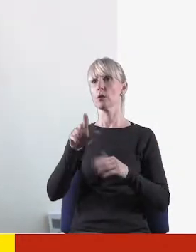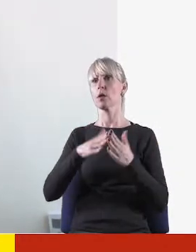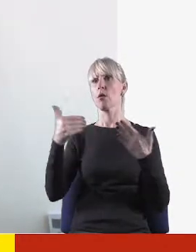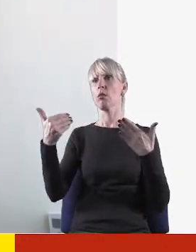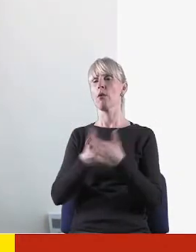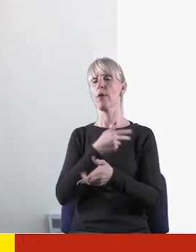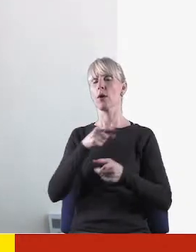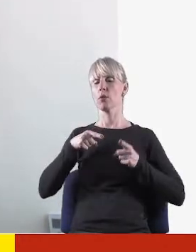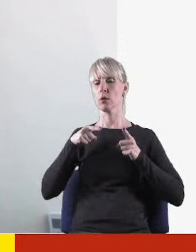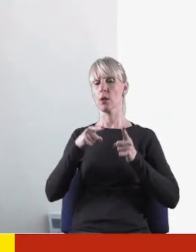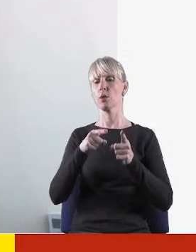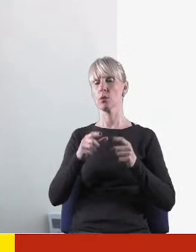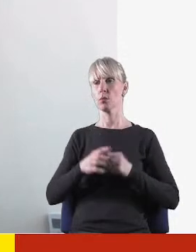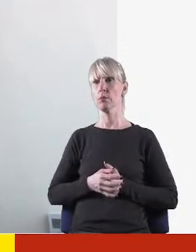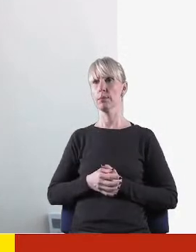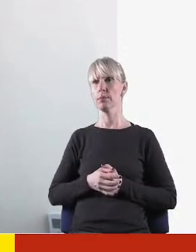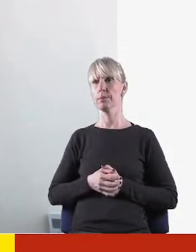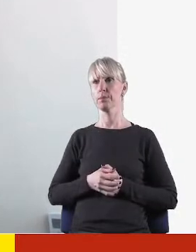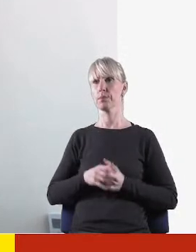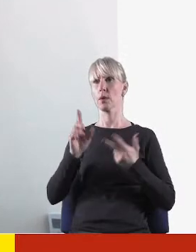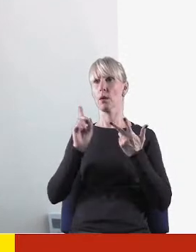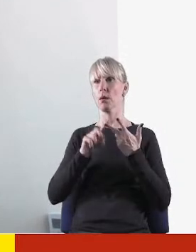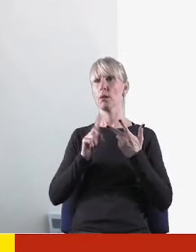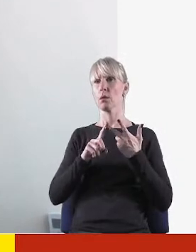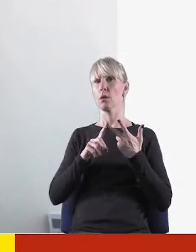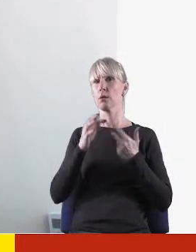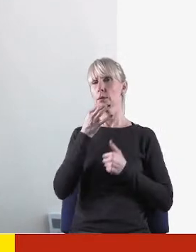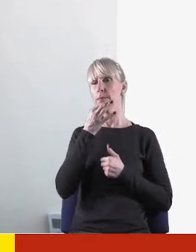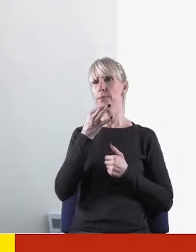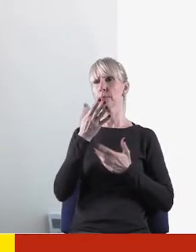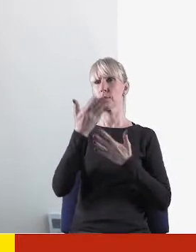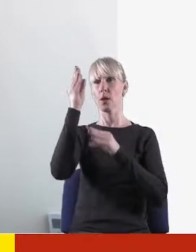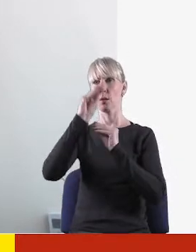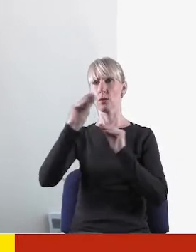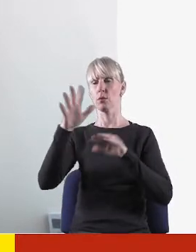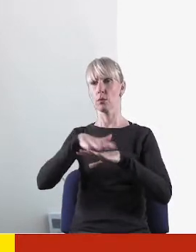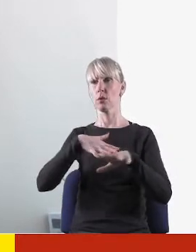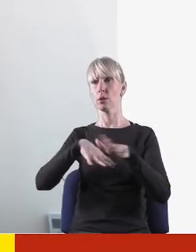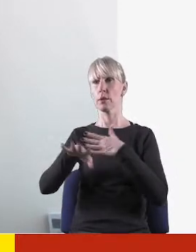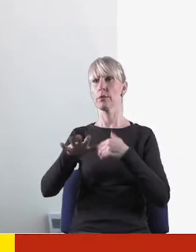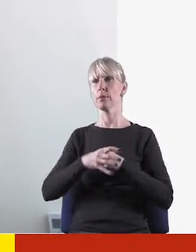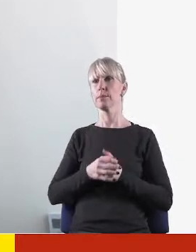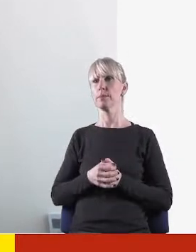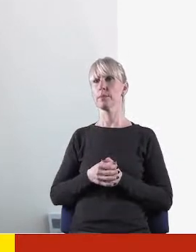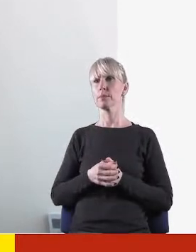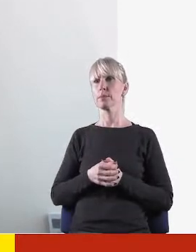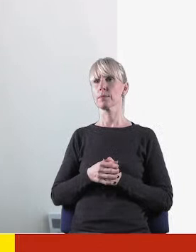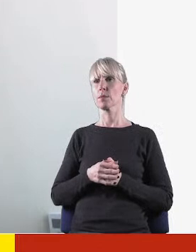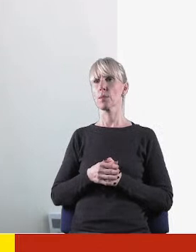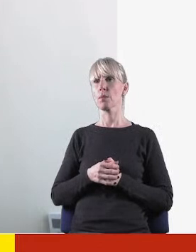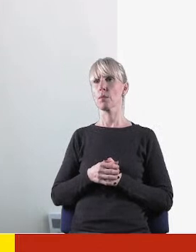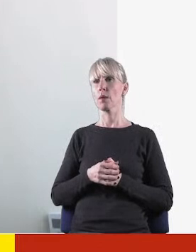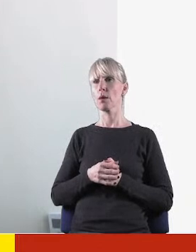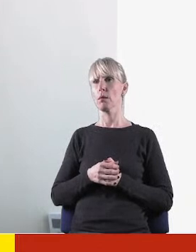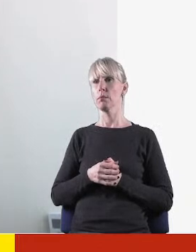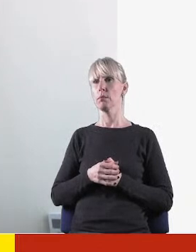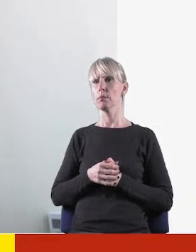kierunku. I trzecie pytanie co do kształcenia zawodowego.